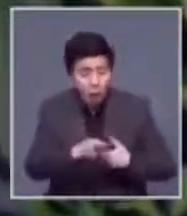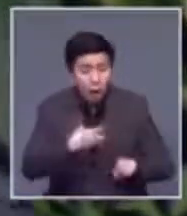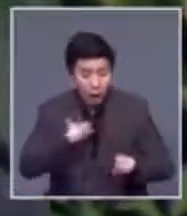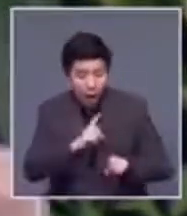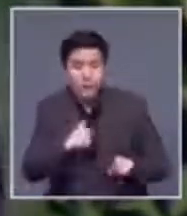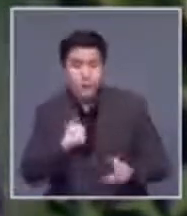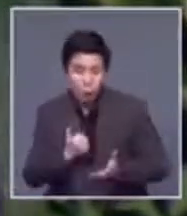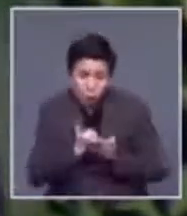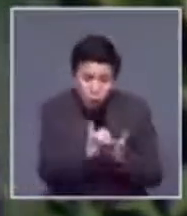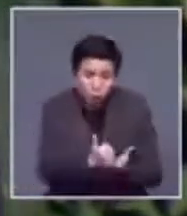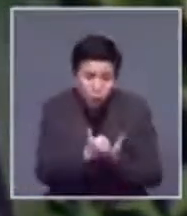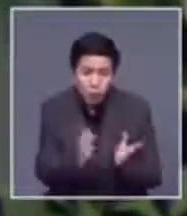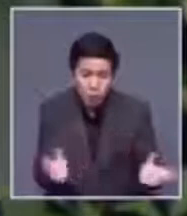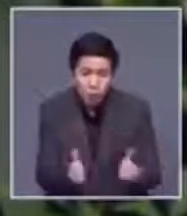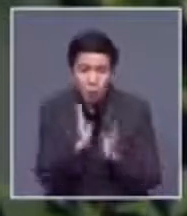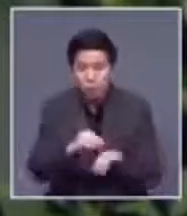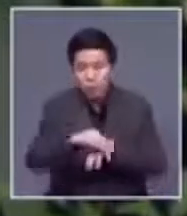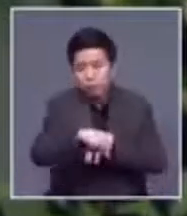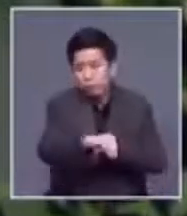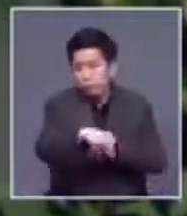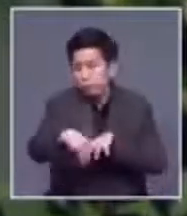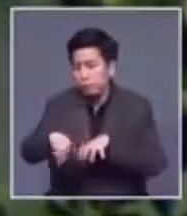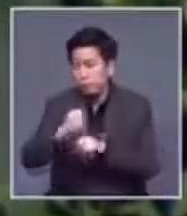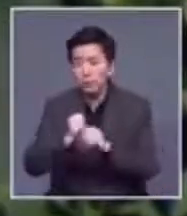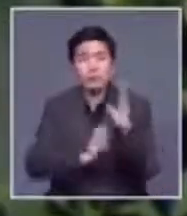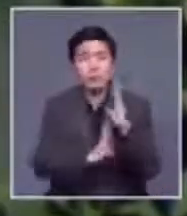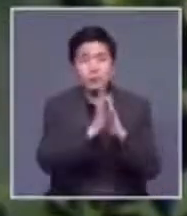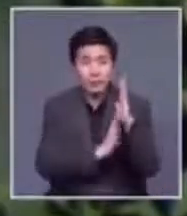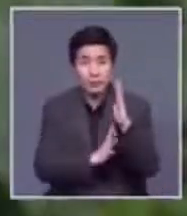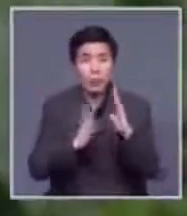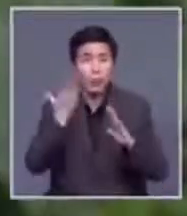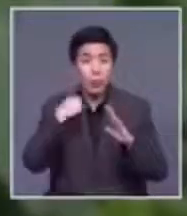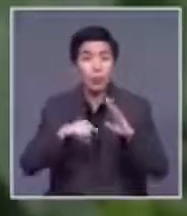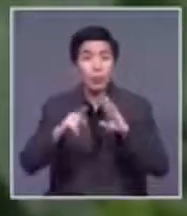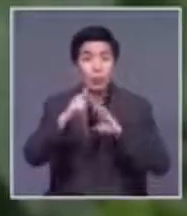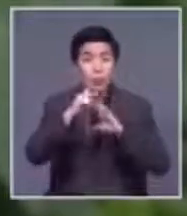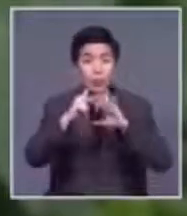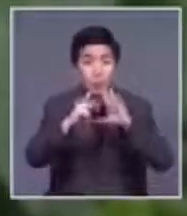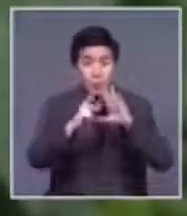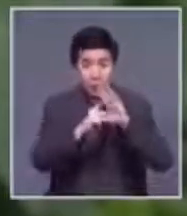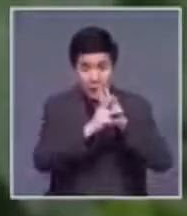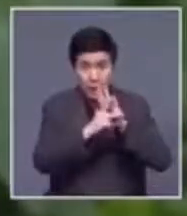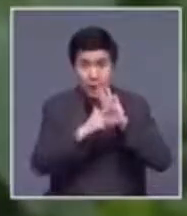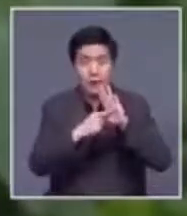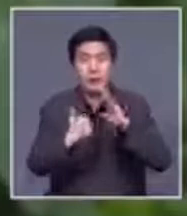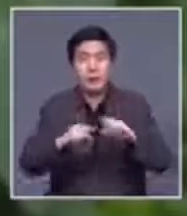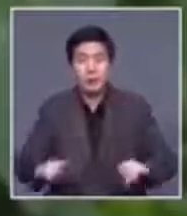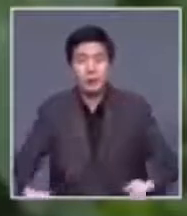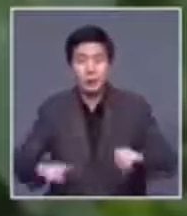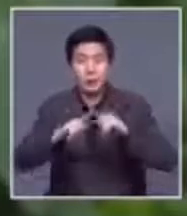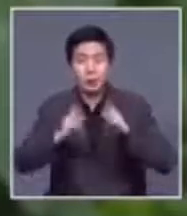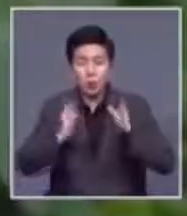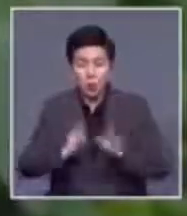ประชาชนก็มีเครือข่ายช่วยกันทำทั่วประเทศ ค่ะอย่างเรื่องของกฎหมายจำได้ว่านี่ก็เป็นจุดหนึ่งที่ทางกระทรวงเองสนับสนุนบอกว่าเจ้าหน้าที่เ